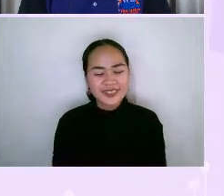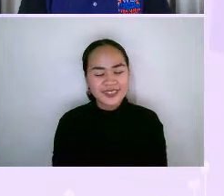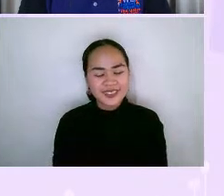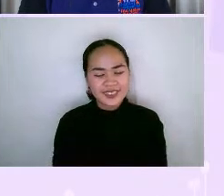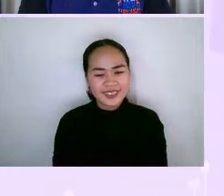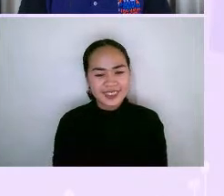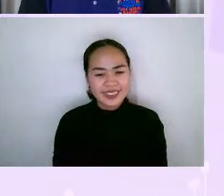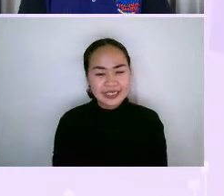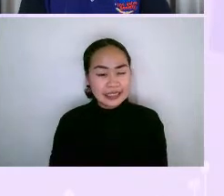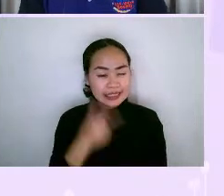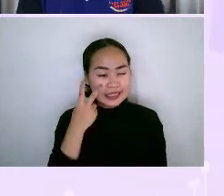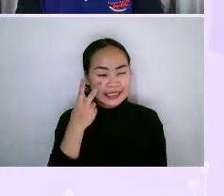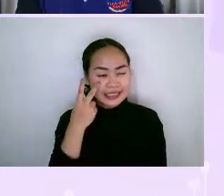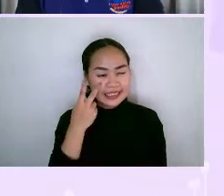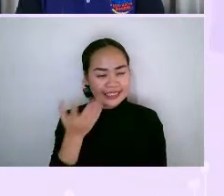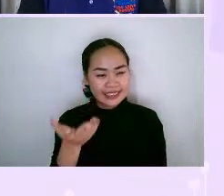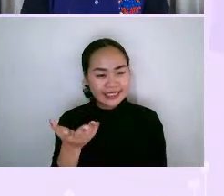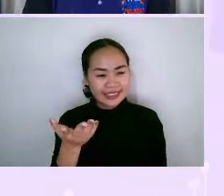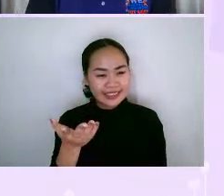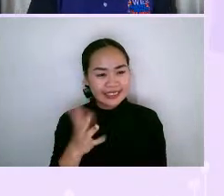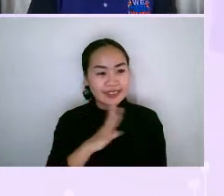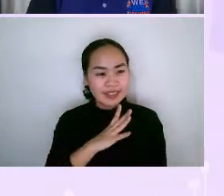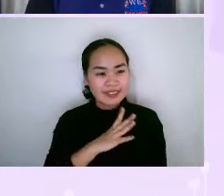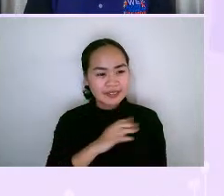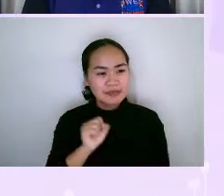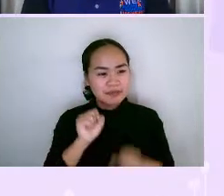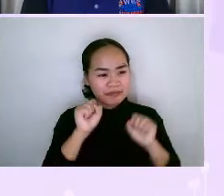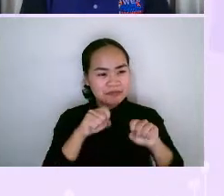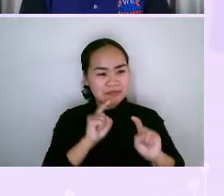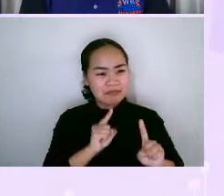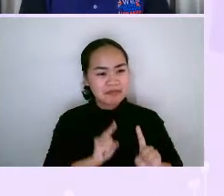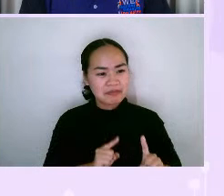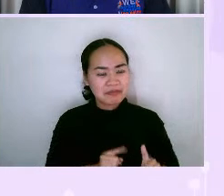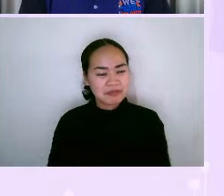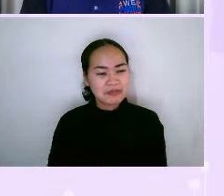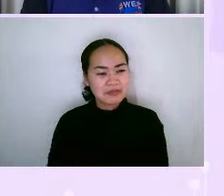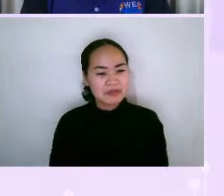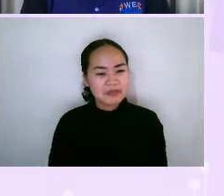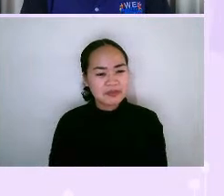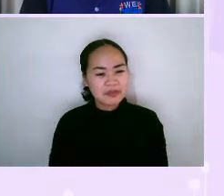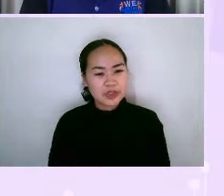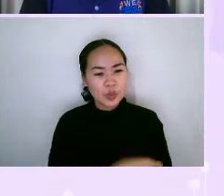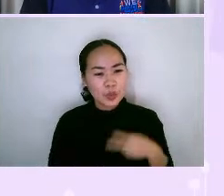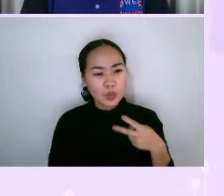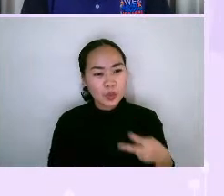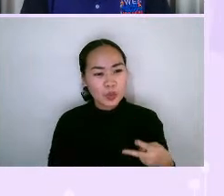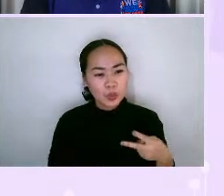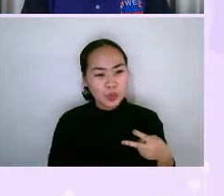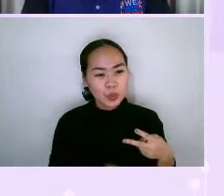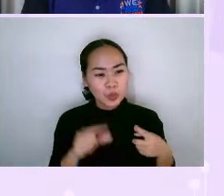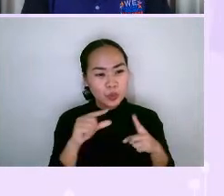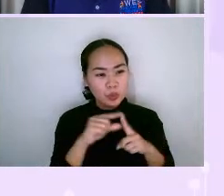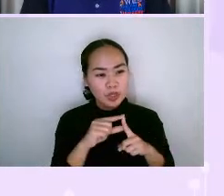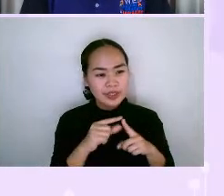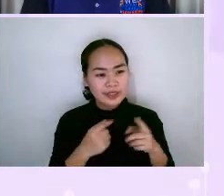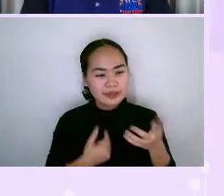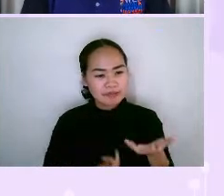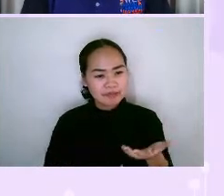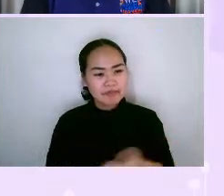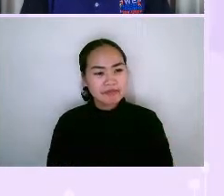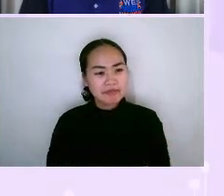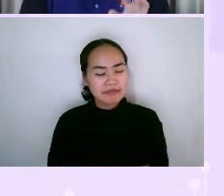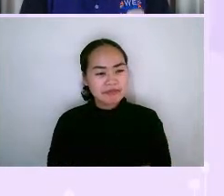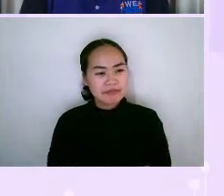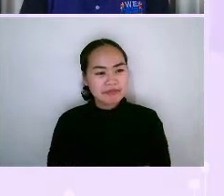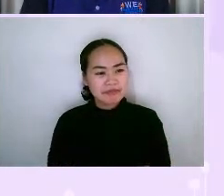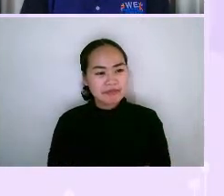ko na po ang ating, okay na po yung marker. Ayan po, ang clue words, ang clue po natin dito, meron po tayong two words. So,